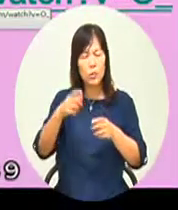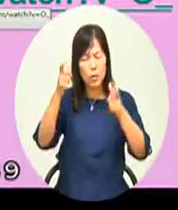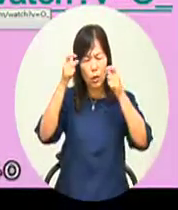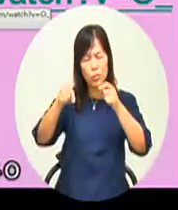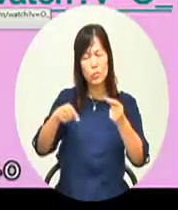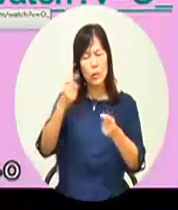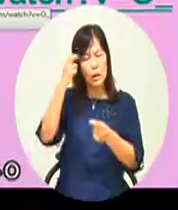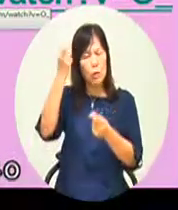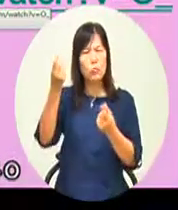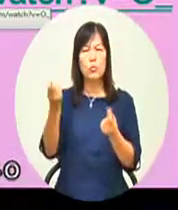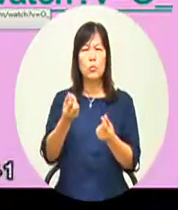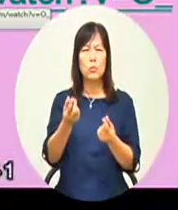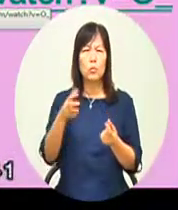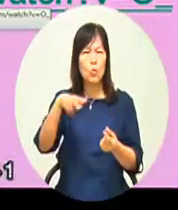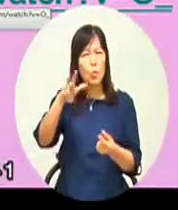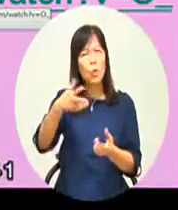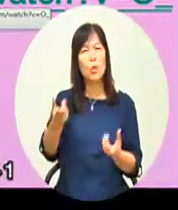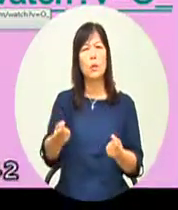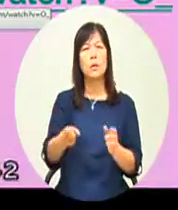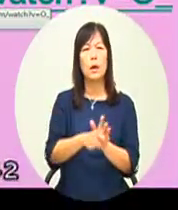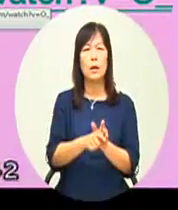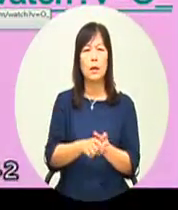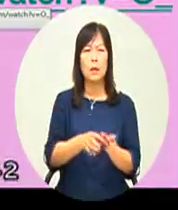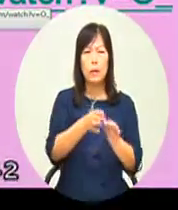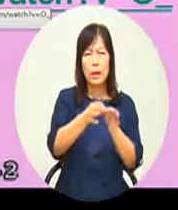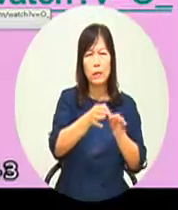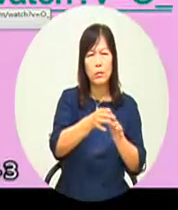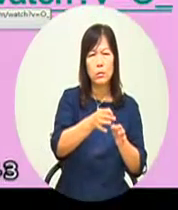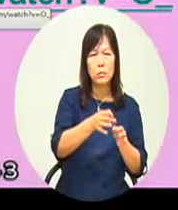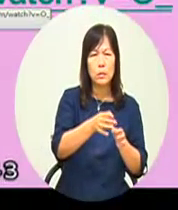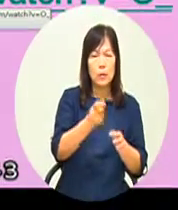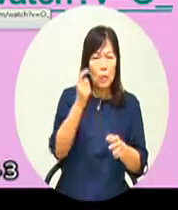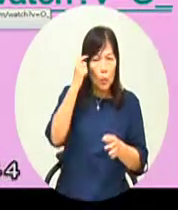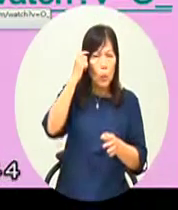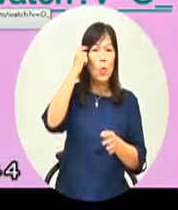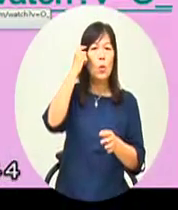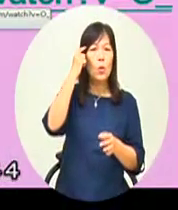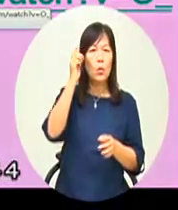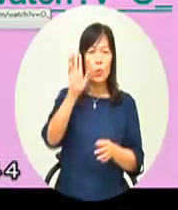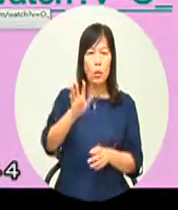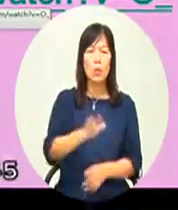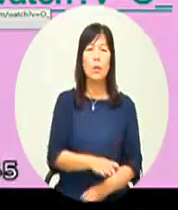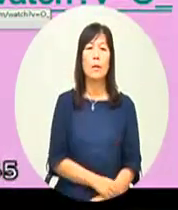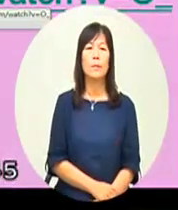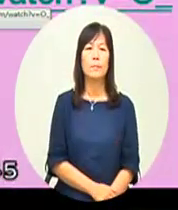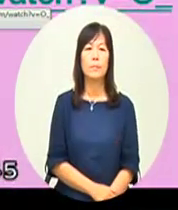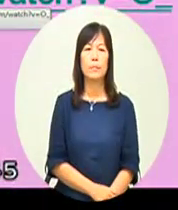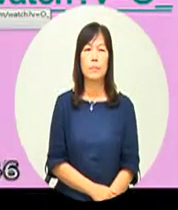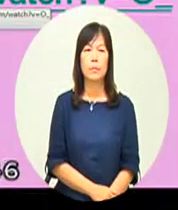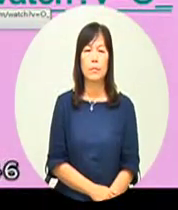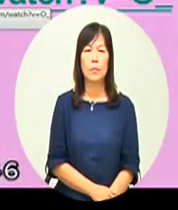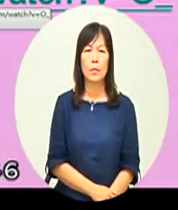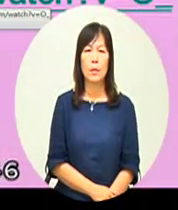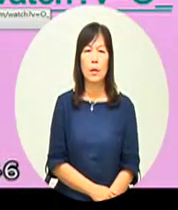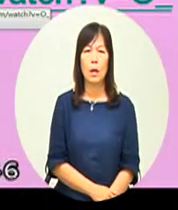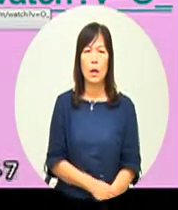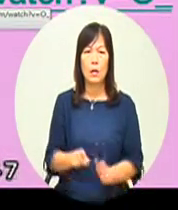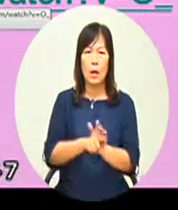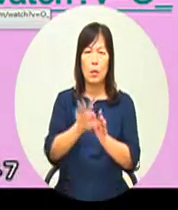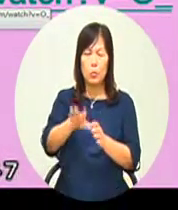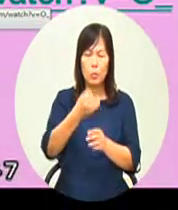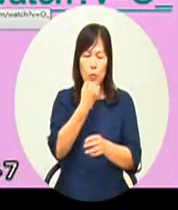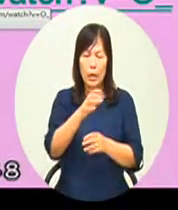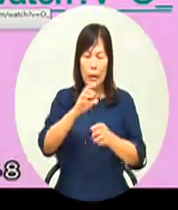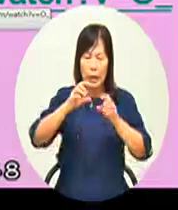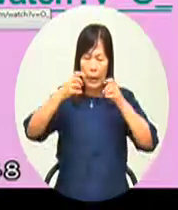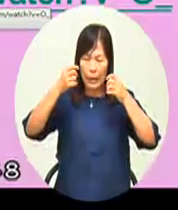哦。那商家民间的业者嗅到敏锐哦，大发